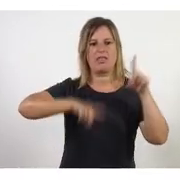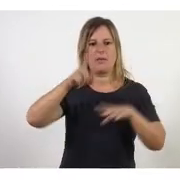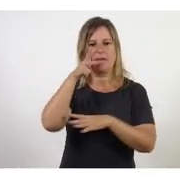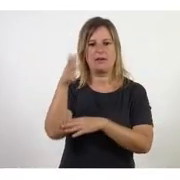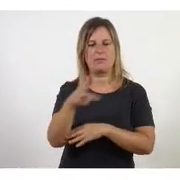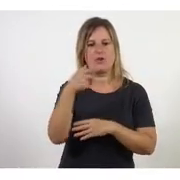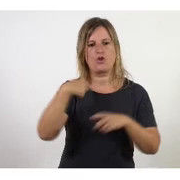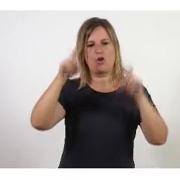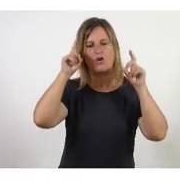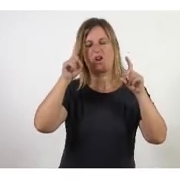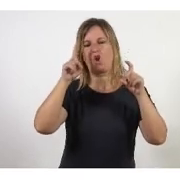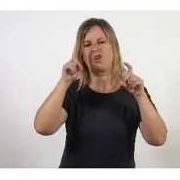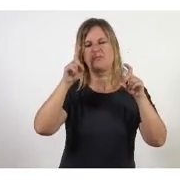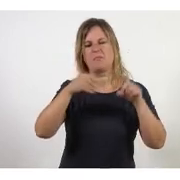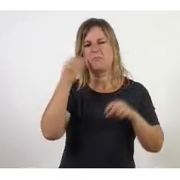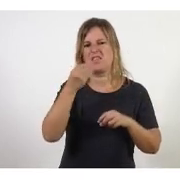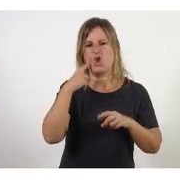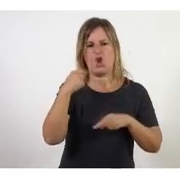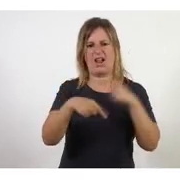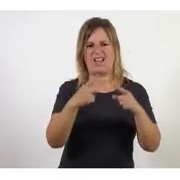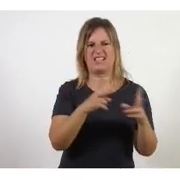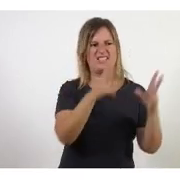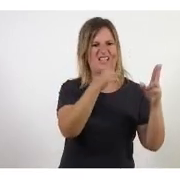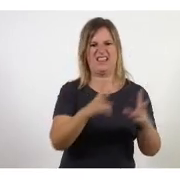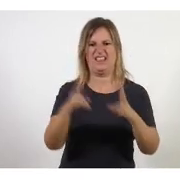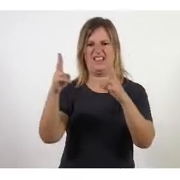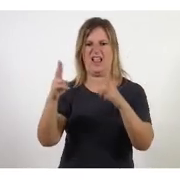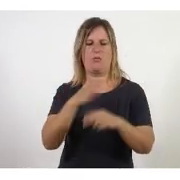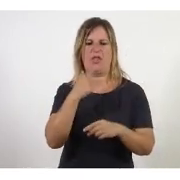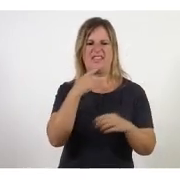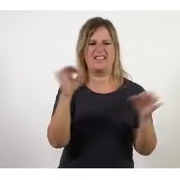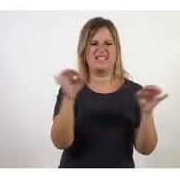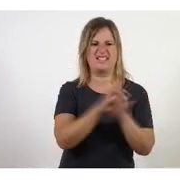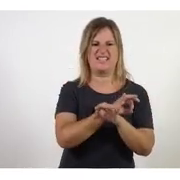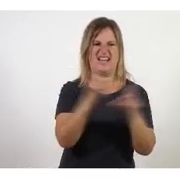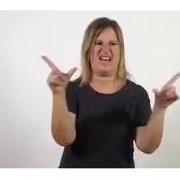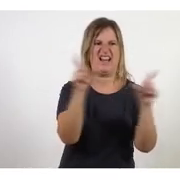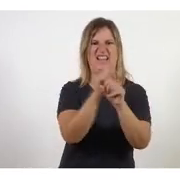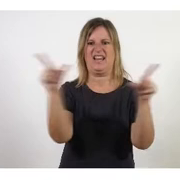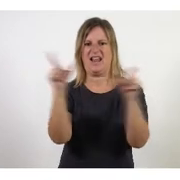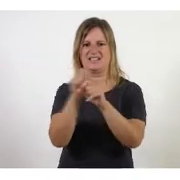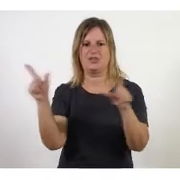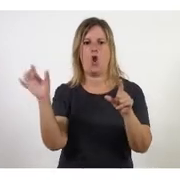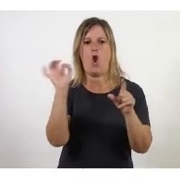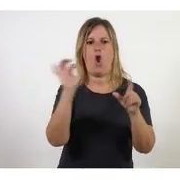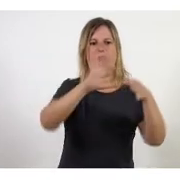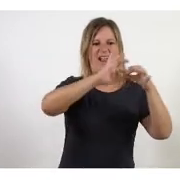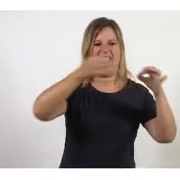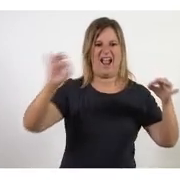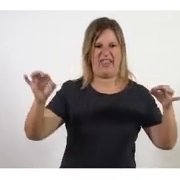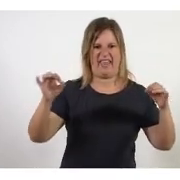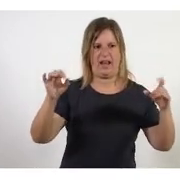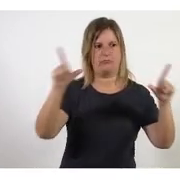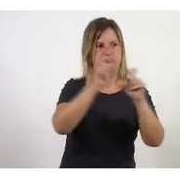feu transicions clàssiques per tall, és a dir, no transició, sense transició, o encadenat, no els estireu